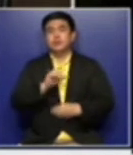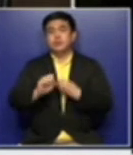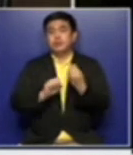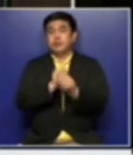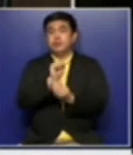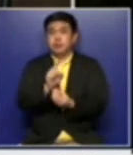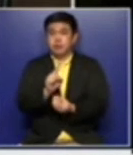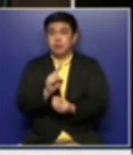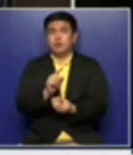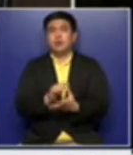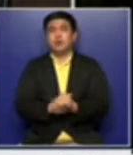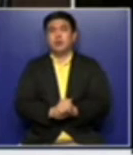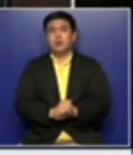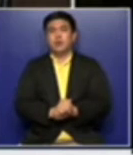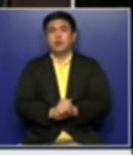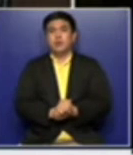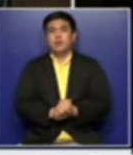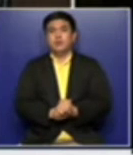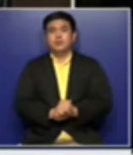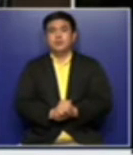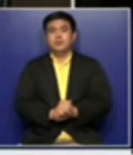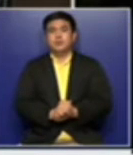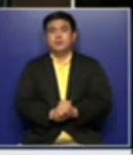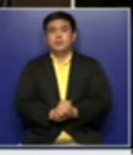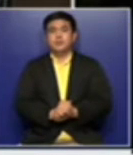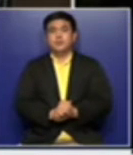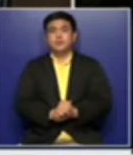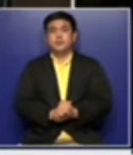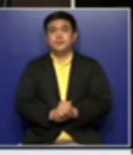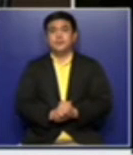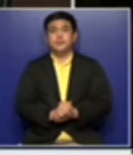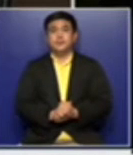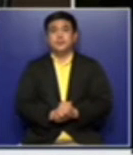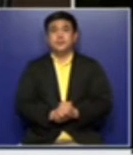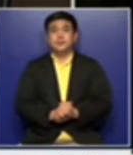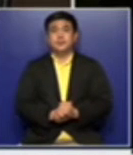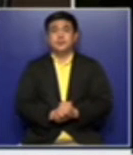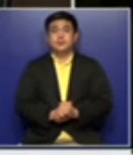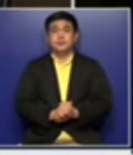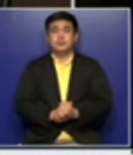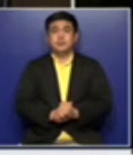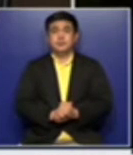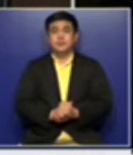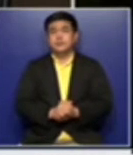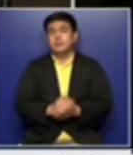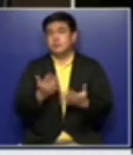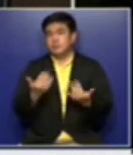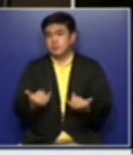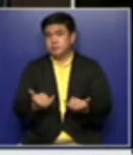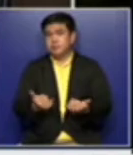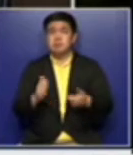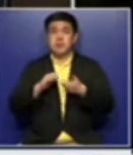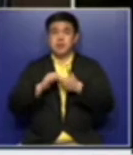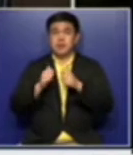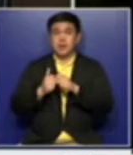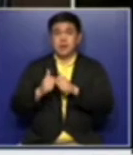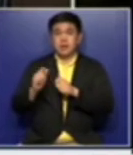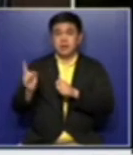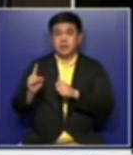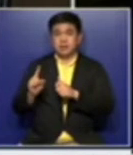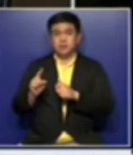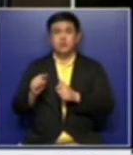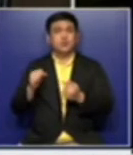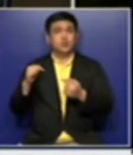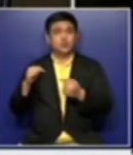กิจที่กำลังหดตัวนี้จะก่อให้เกิดปัญหาทางด้